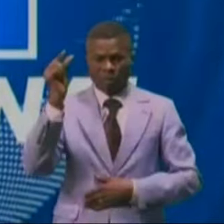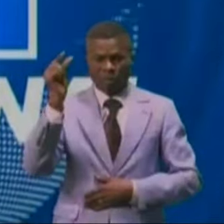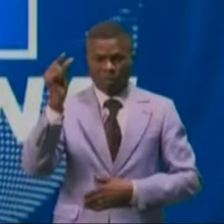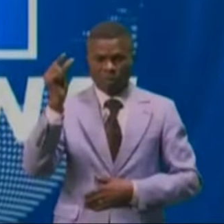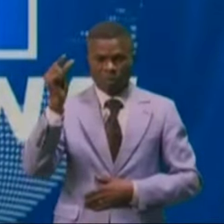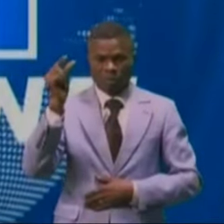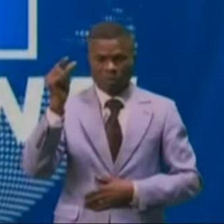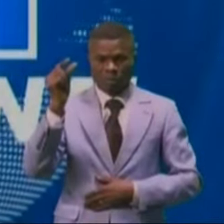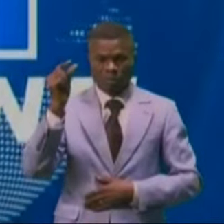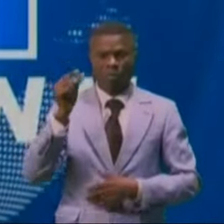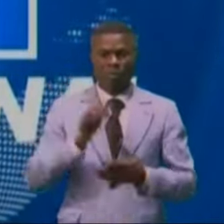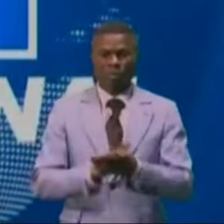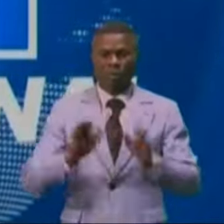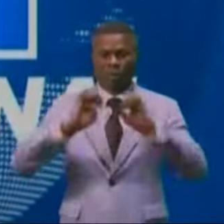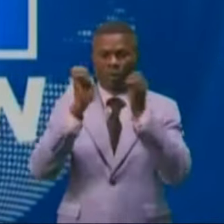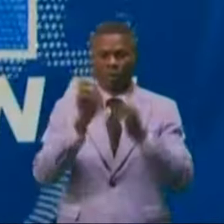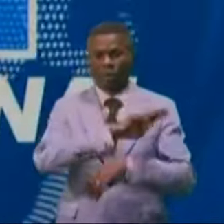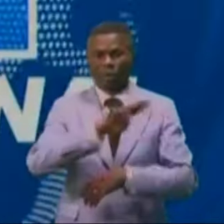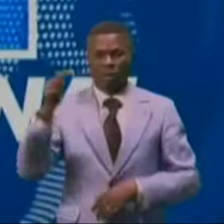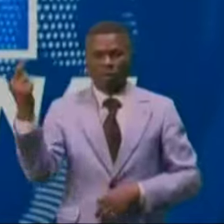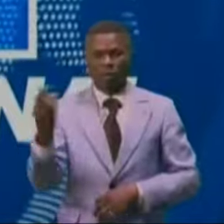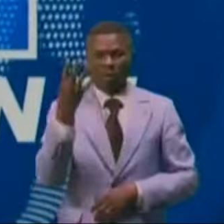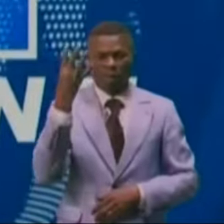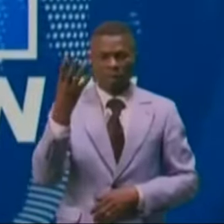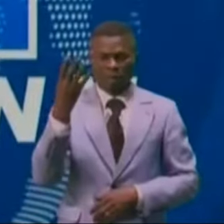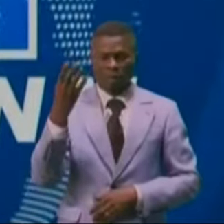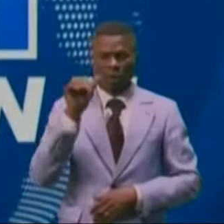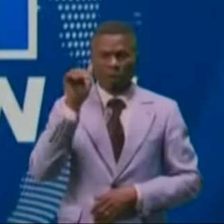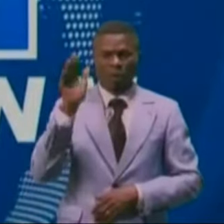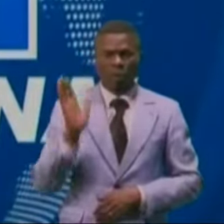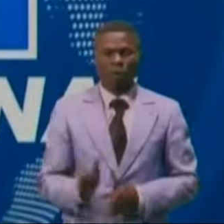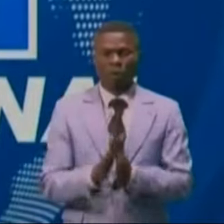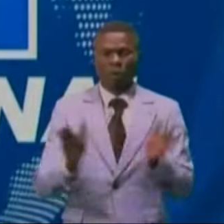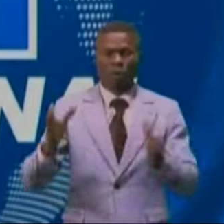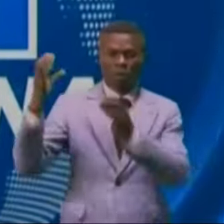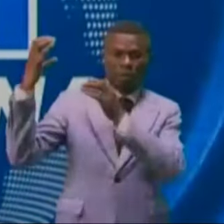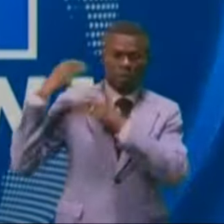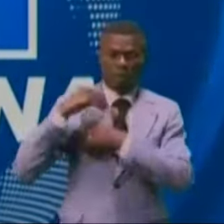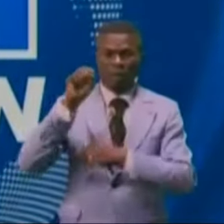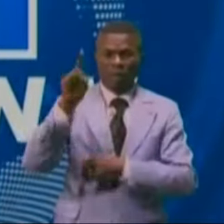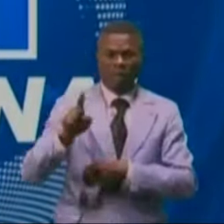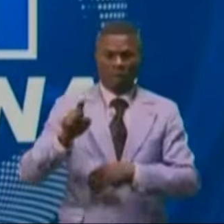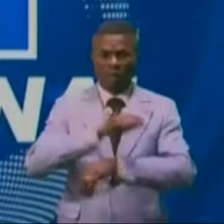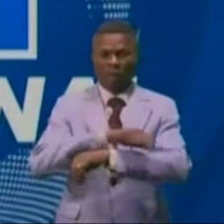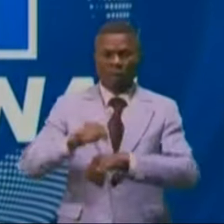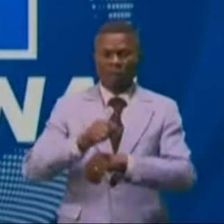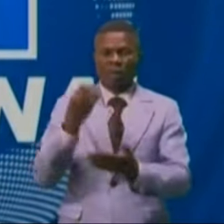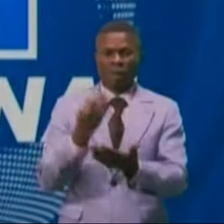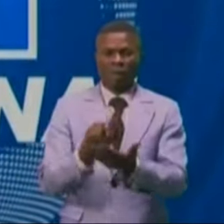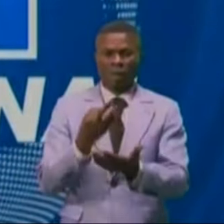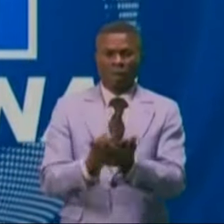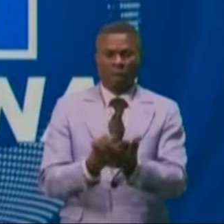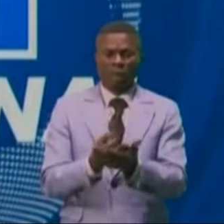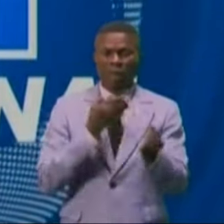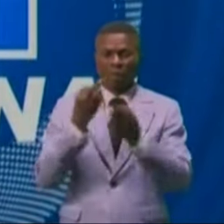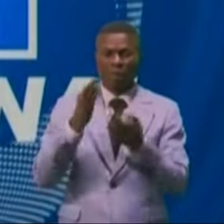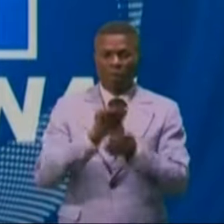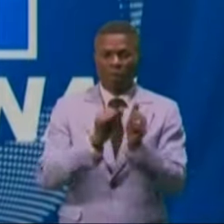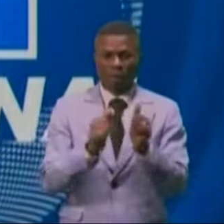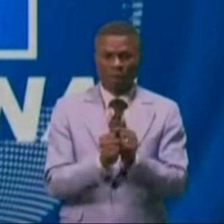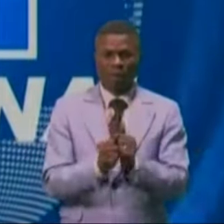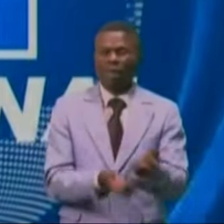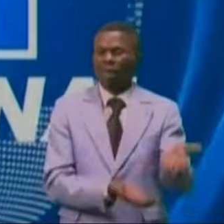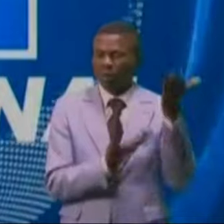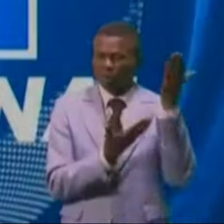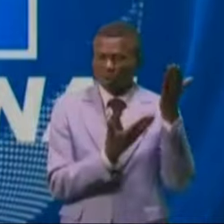la DRC Mining 2024. Son directeur général en charge des questions administratives et financières est revenu entre autres sur